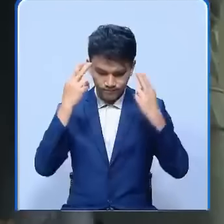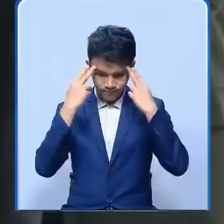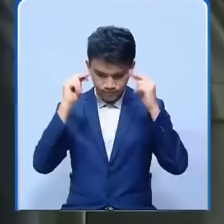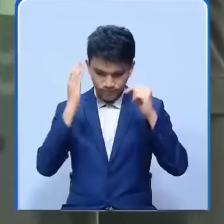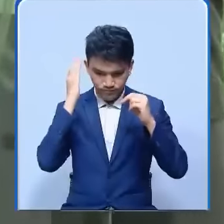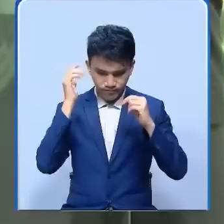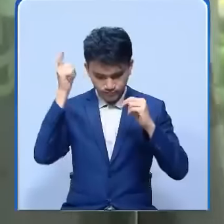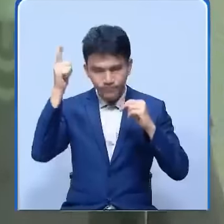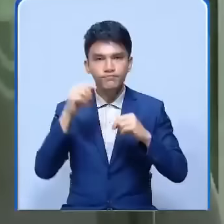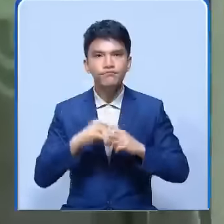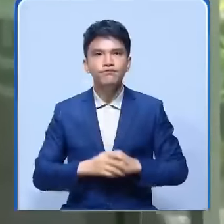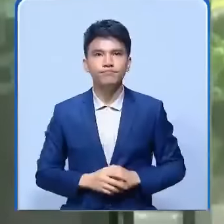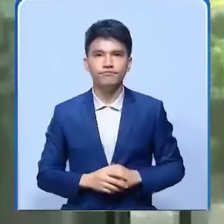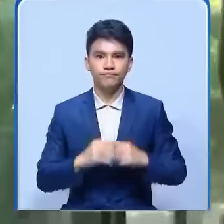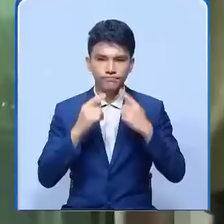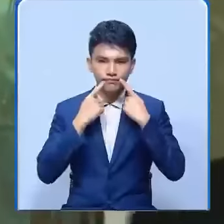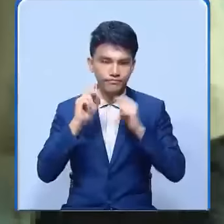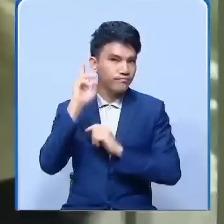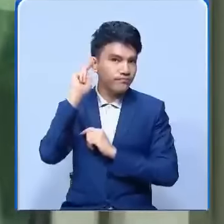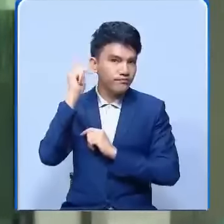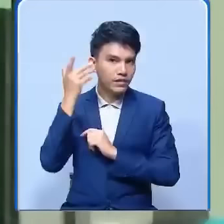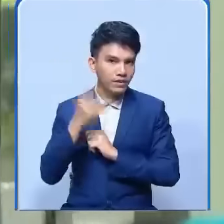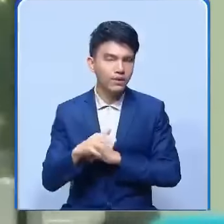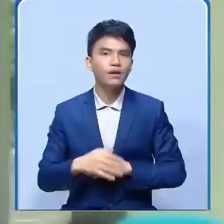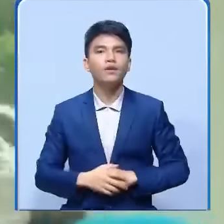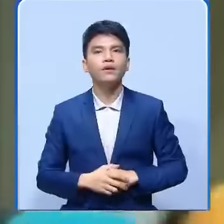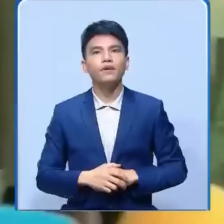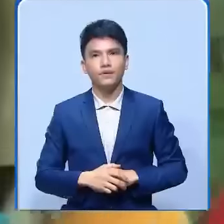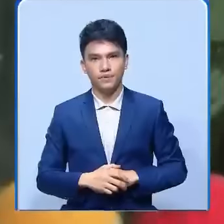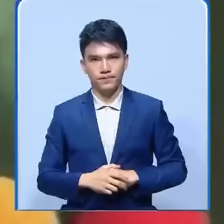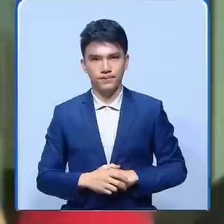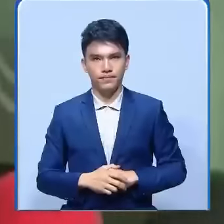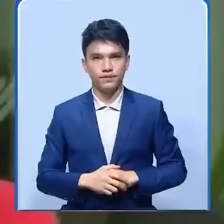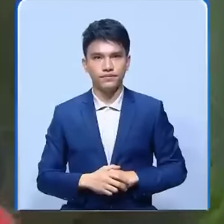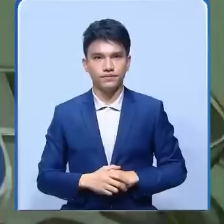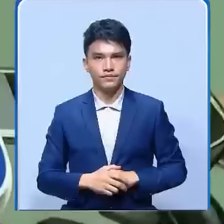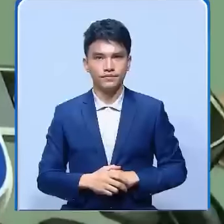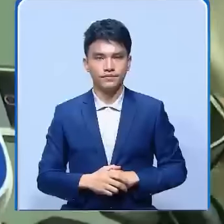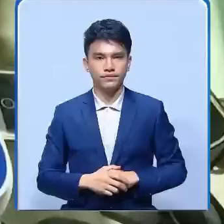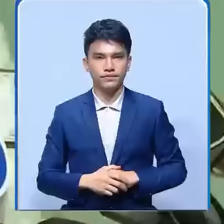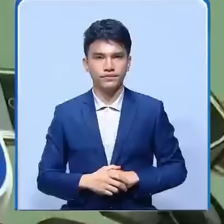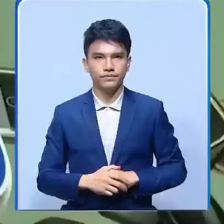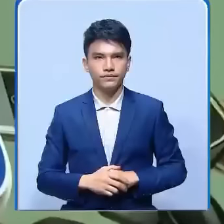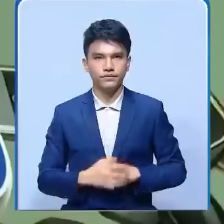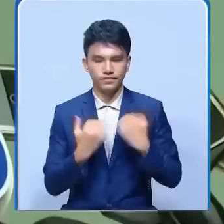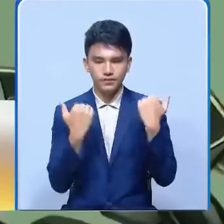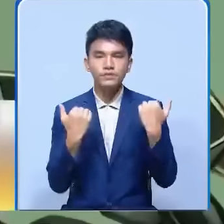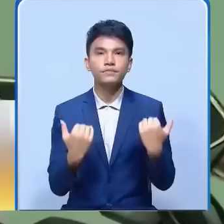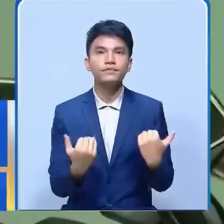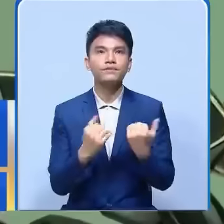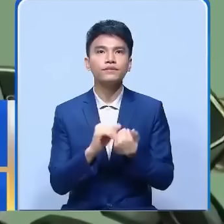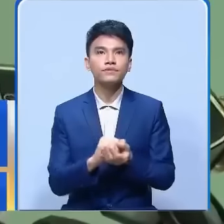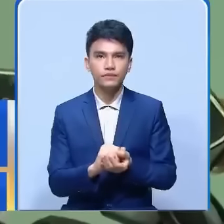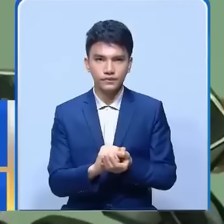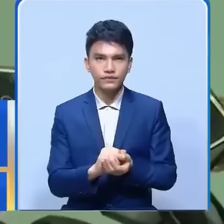ธารนะคะก็ได้ตอบคำถามสื่อไว้เหมือนกันเธอตอบว่าอย่างไรไปฟังค่ะ ตอนนี้เนี่ยก็มีการมีทำที่พัก